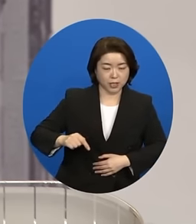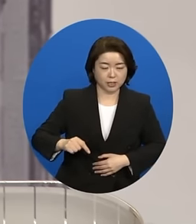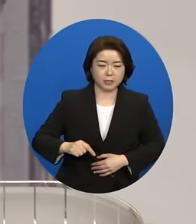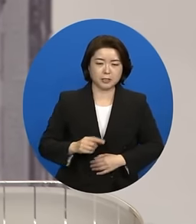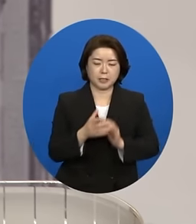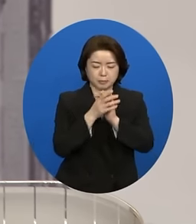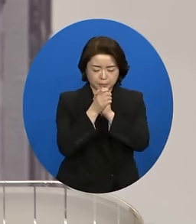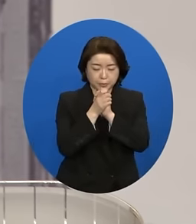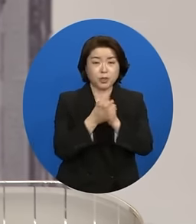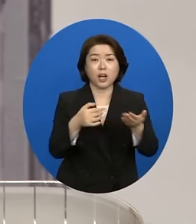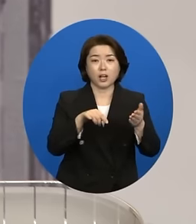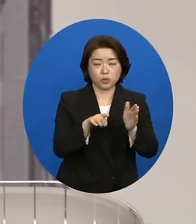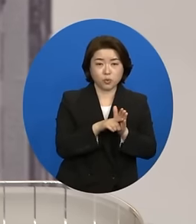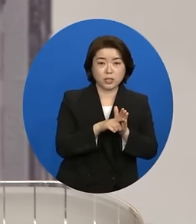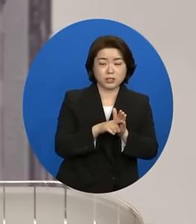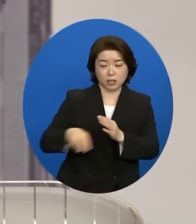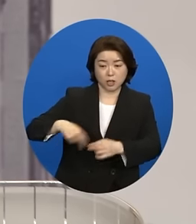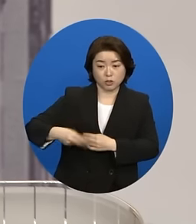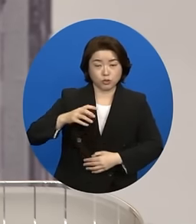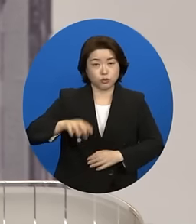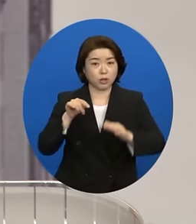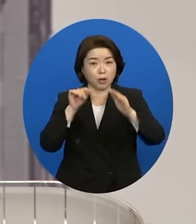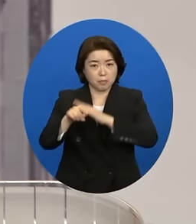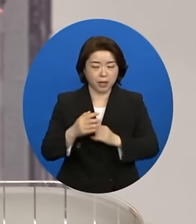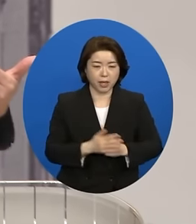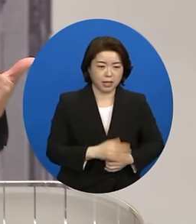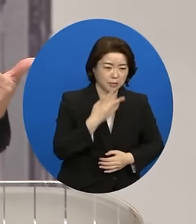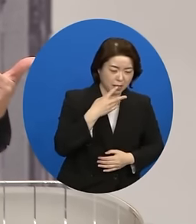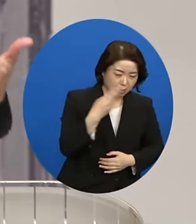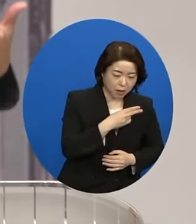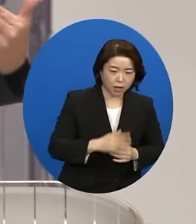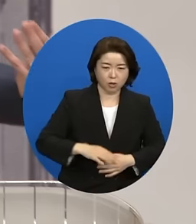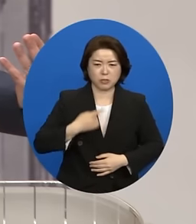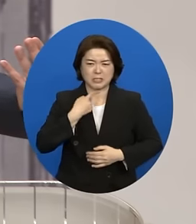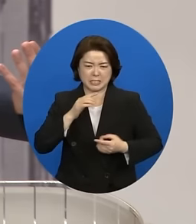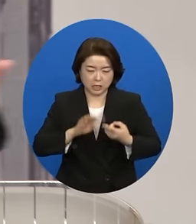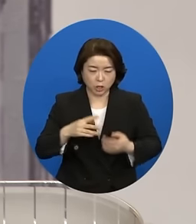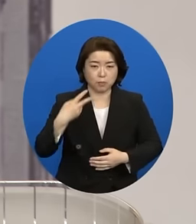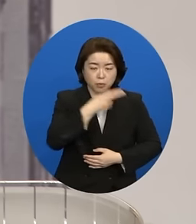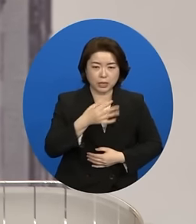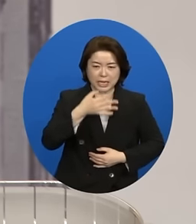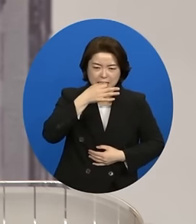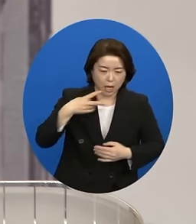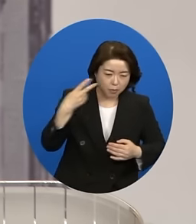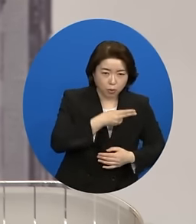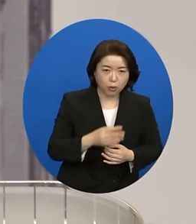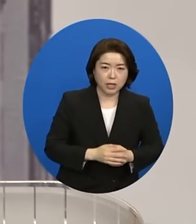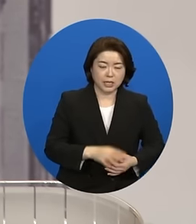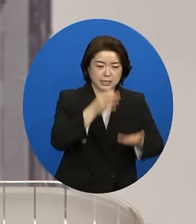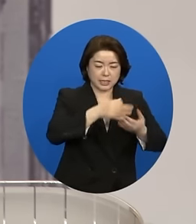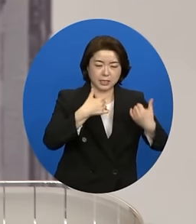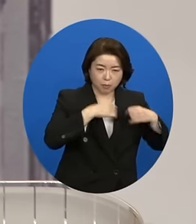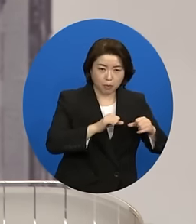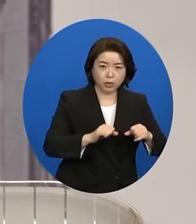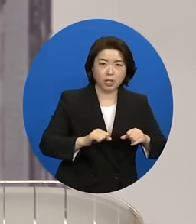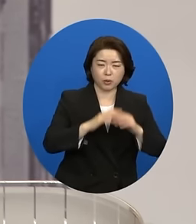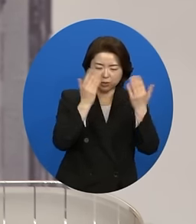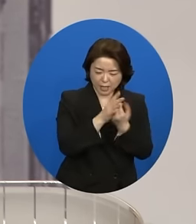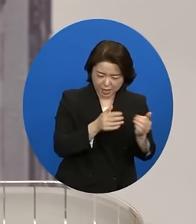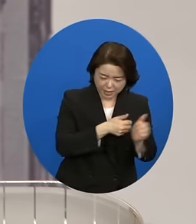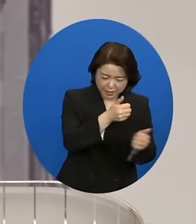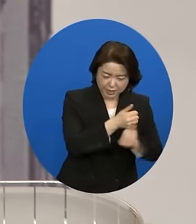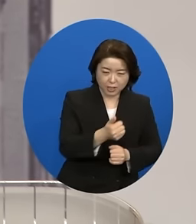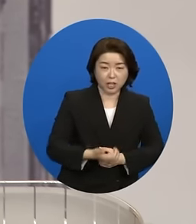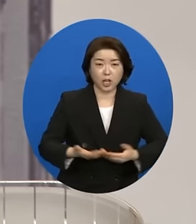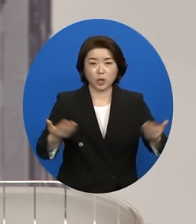금식하면서 탐식을 끊고 정욕을 끊고 포기하면서 재산을 포기하면서 모든 것을 다 이겨냅니다. 노동하면서